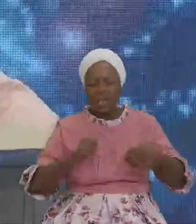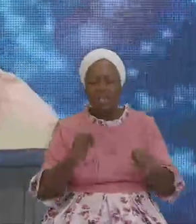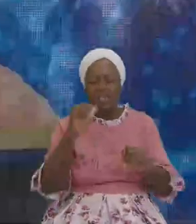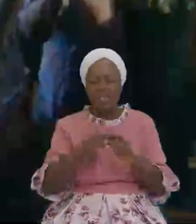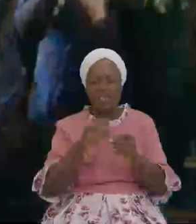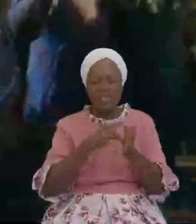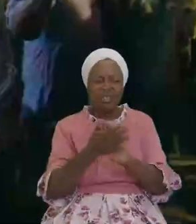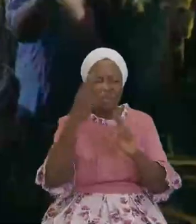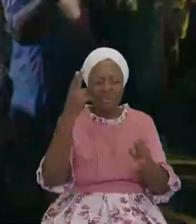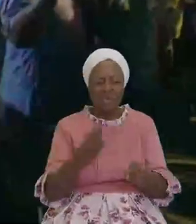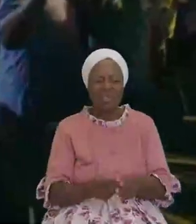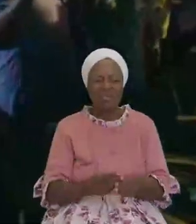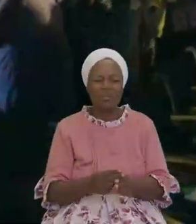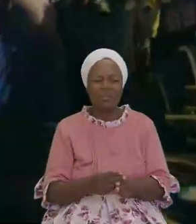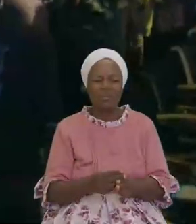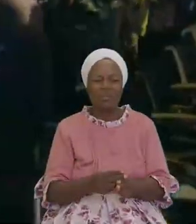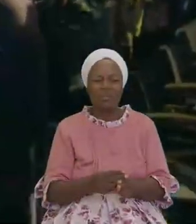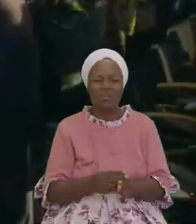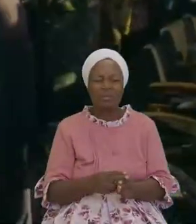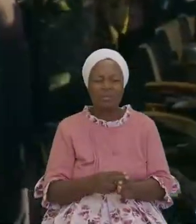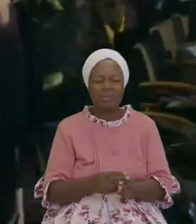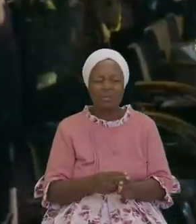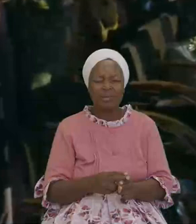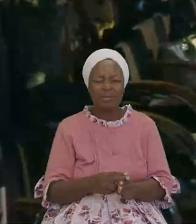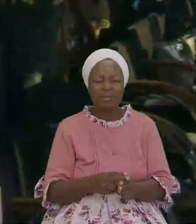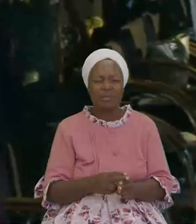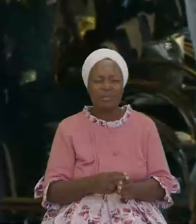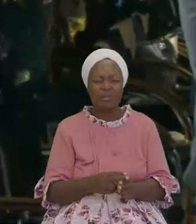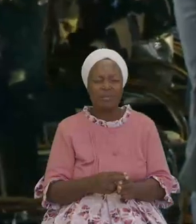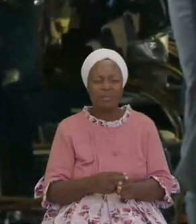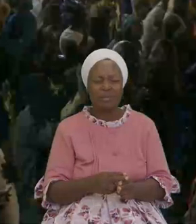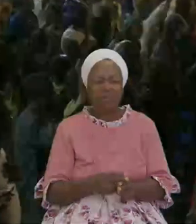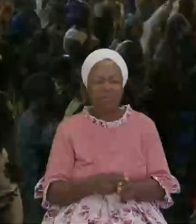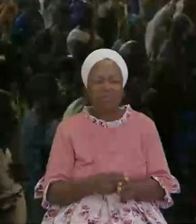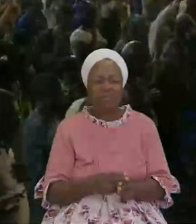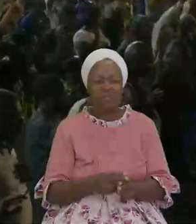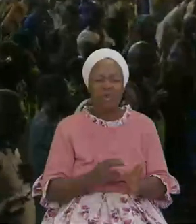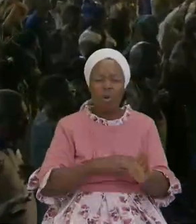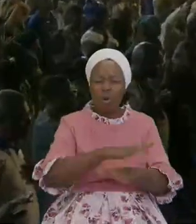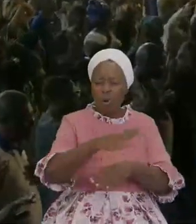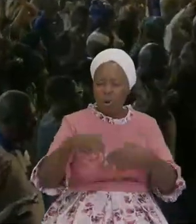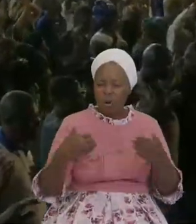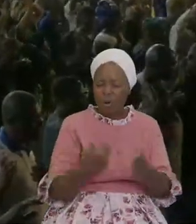Cancer, sois guéri au nom de Jésus.